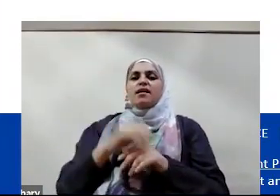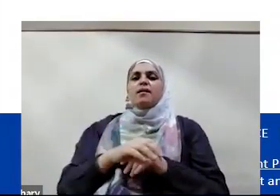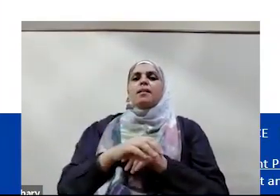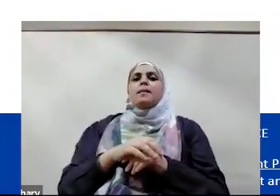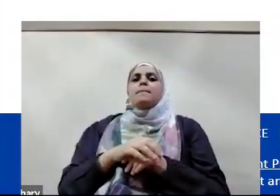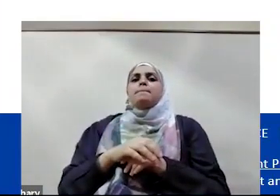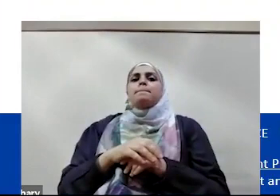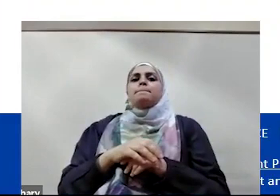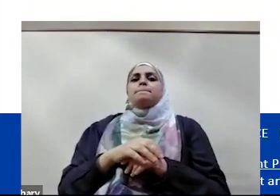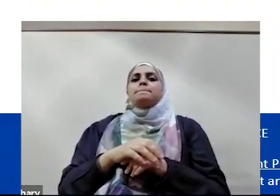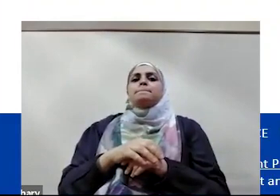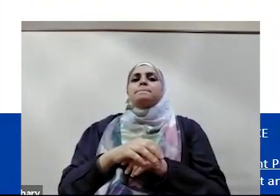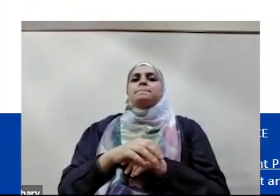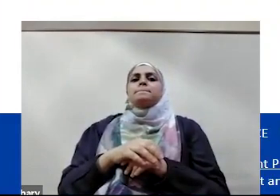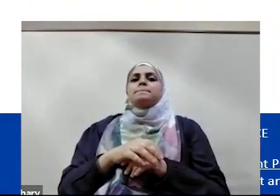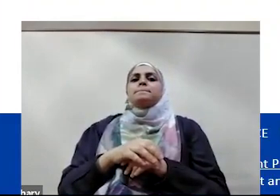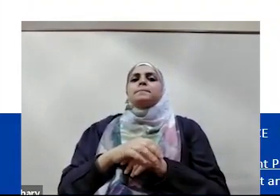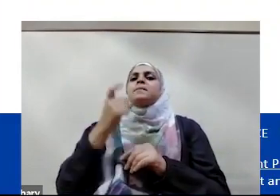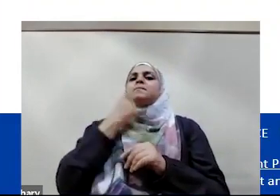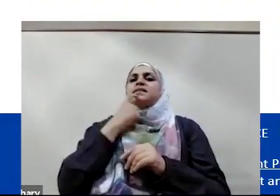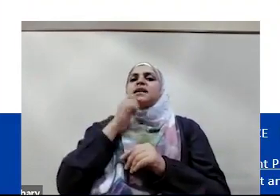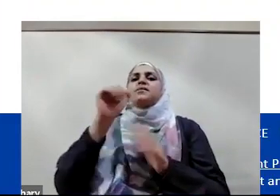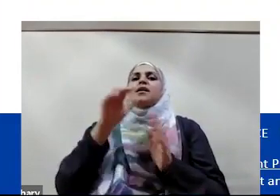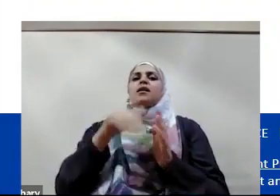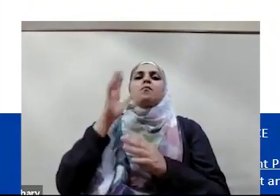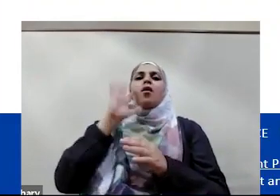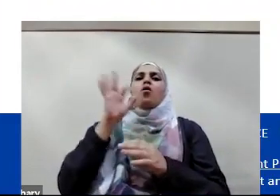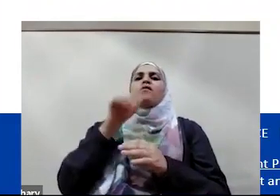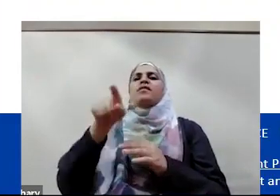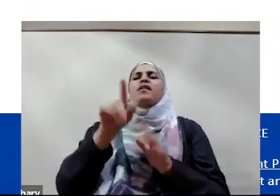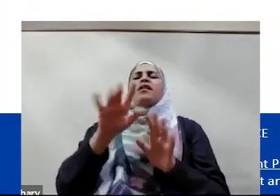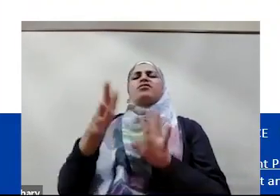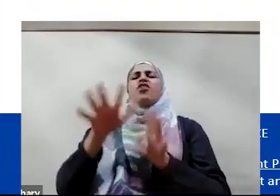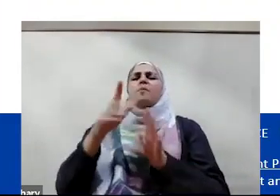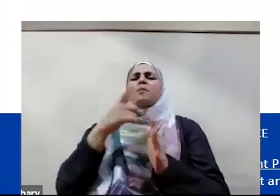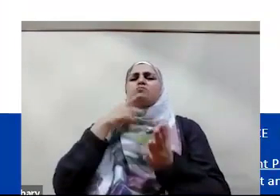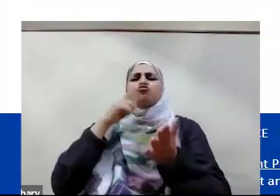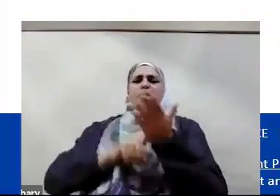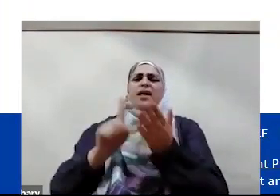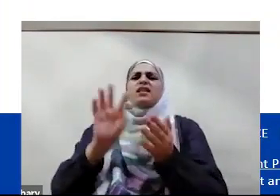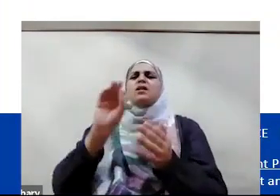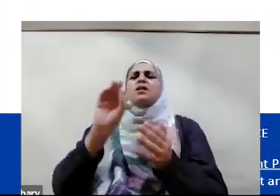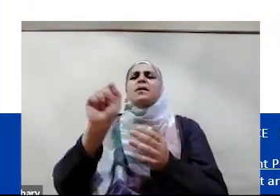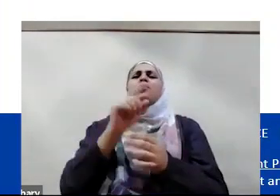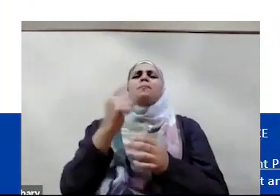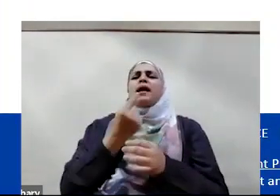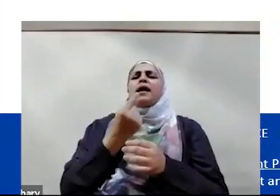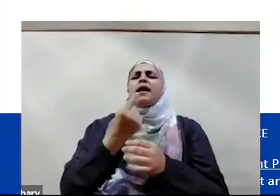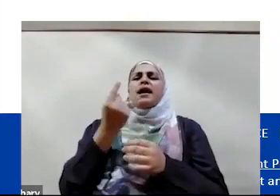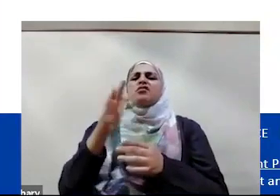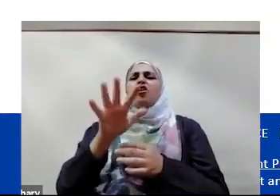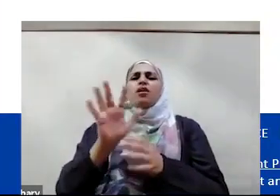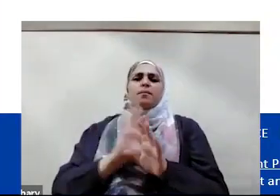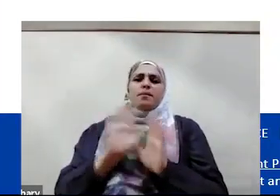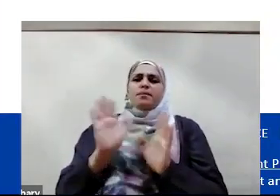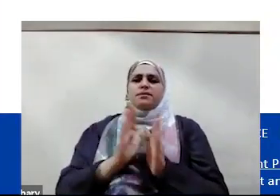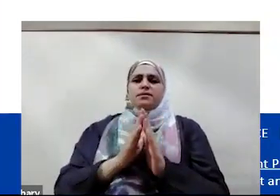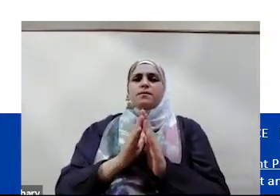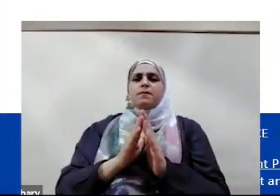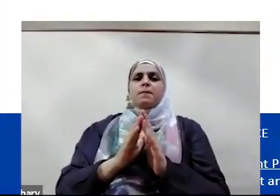العام الأكاديمي اللي بعد كده، وده في كل الأحوال ده تقريبي، يعني ده ما بيكونش ده حاجة مبدئية.